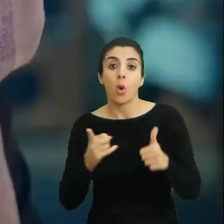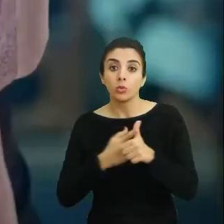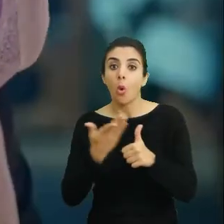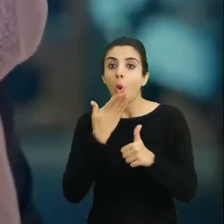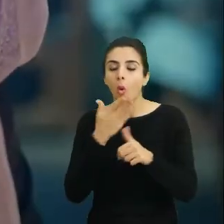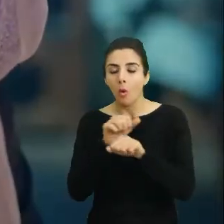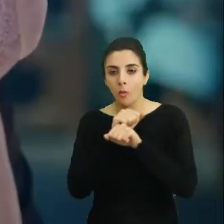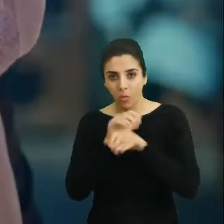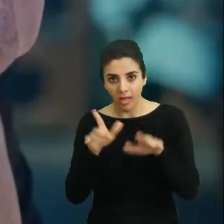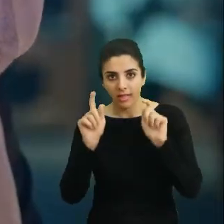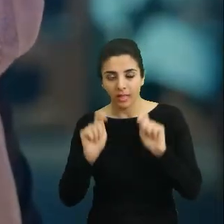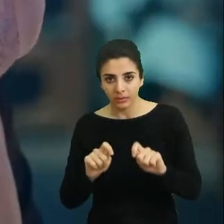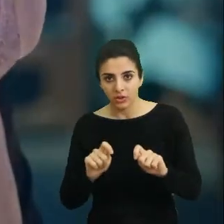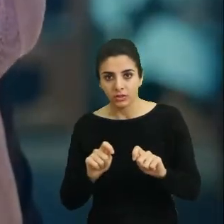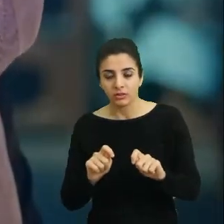okulda.